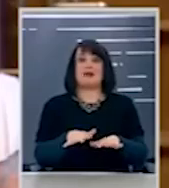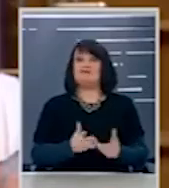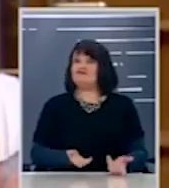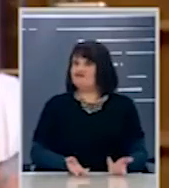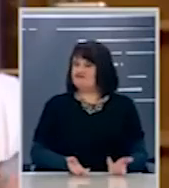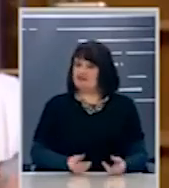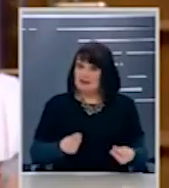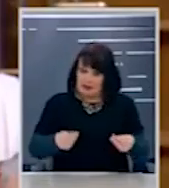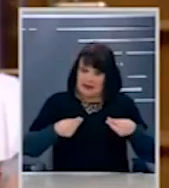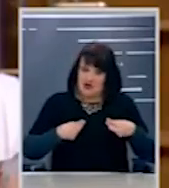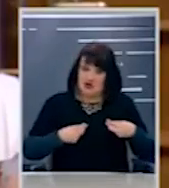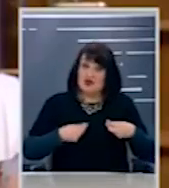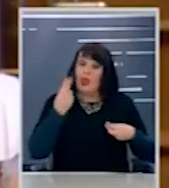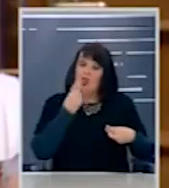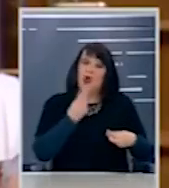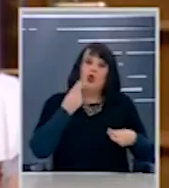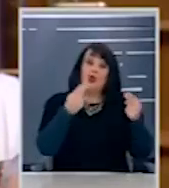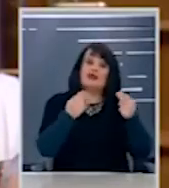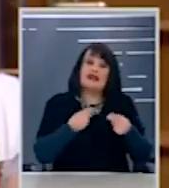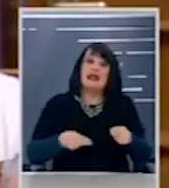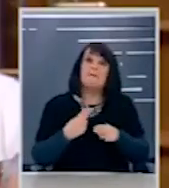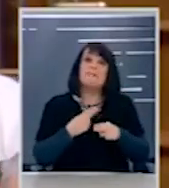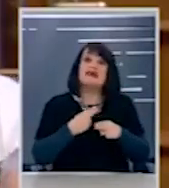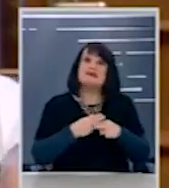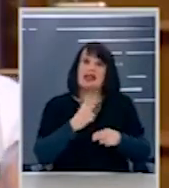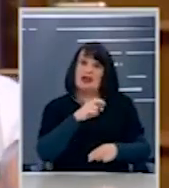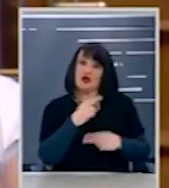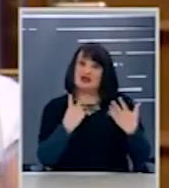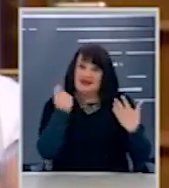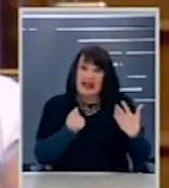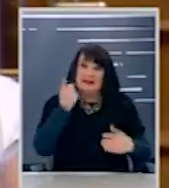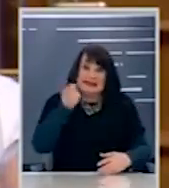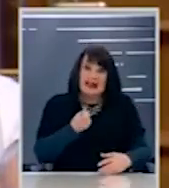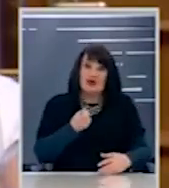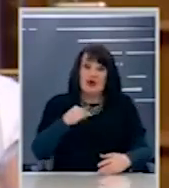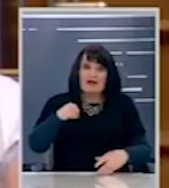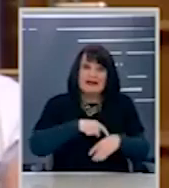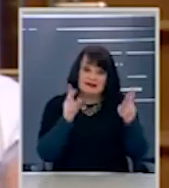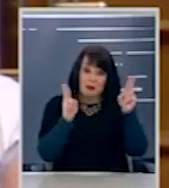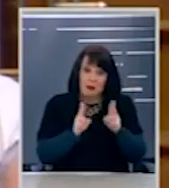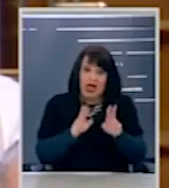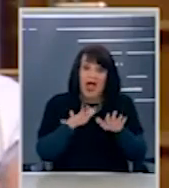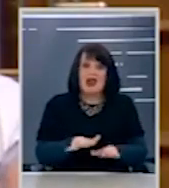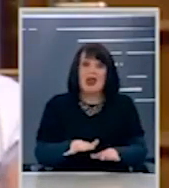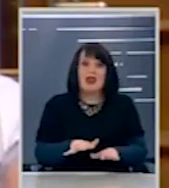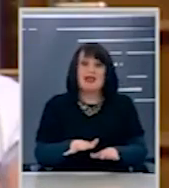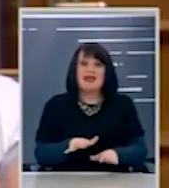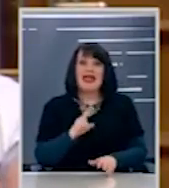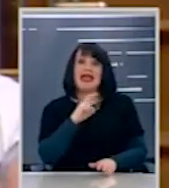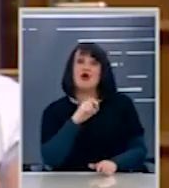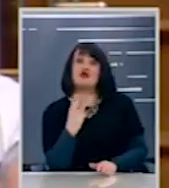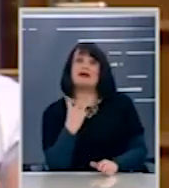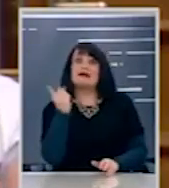Παραλάβαμε μια ανεργία και δείτε τις στατιστικές τις επίσημες στο 27,5 και σήμερα είναι στο 23. Και ο στόχος